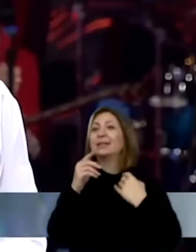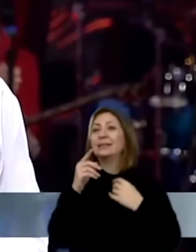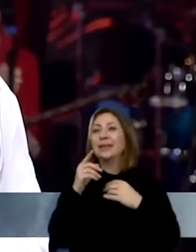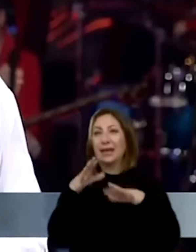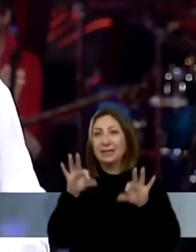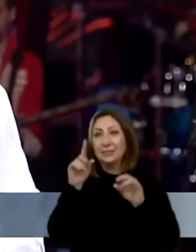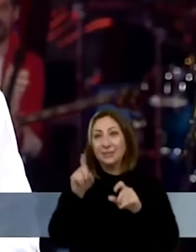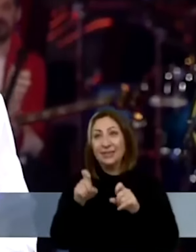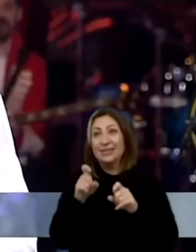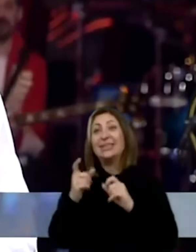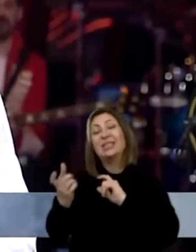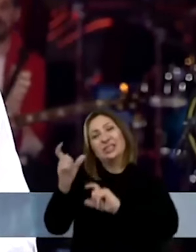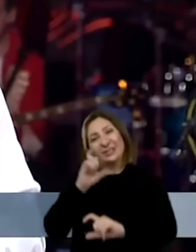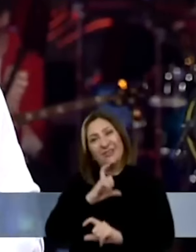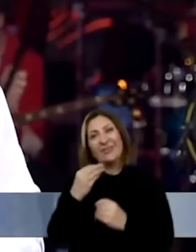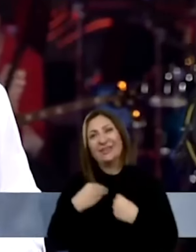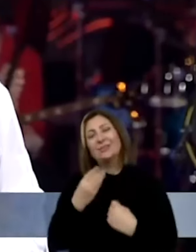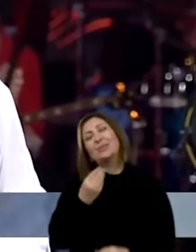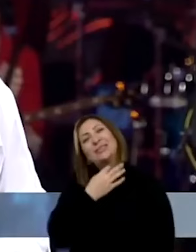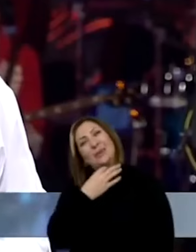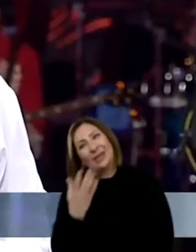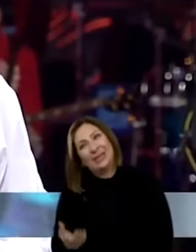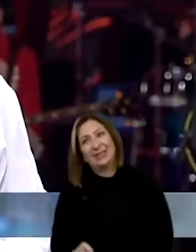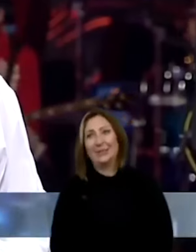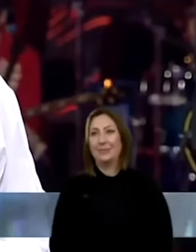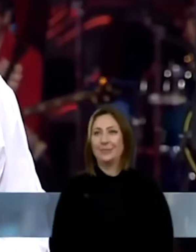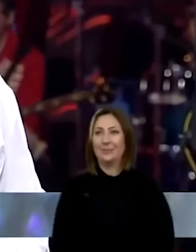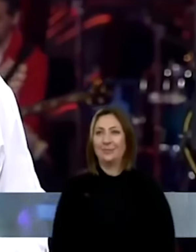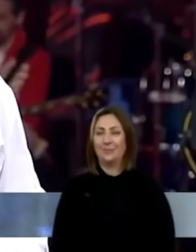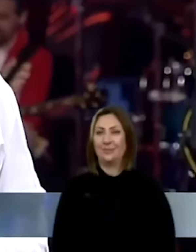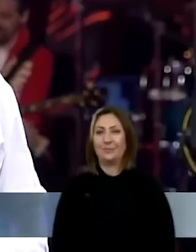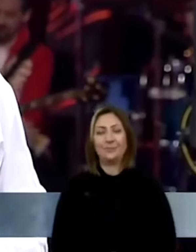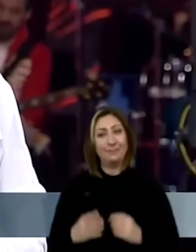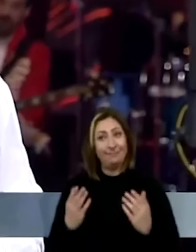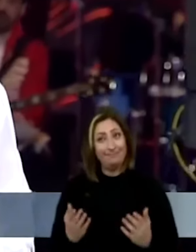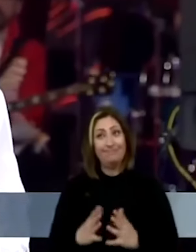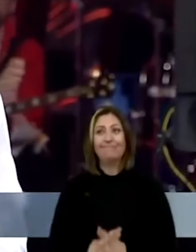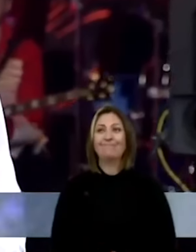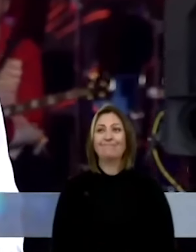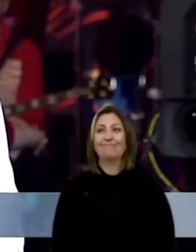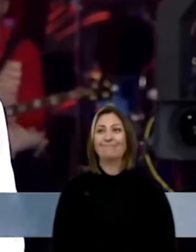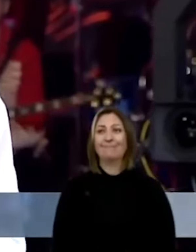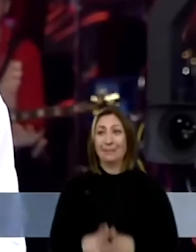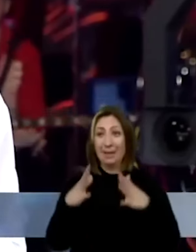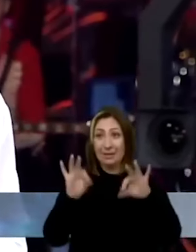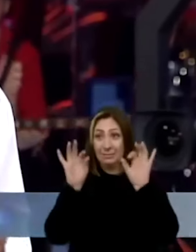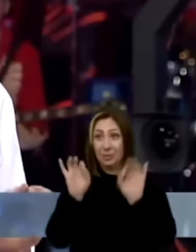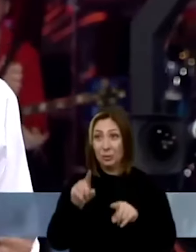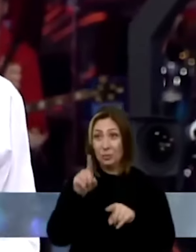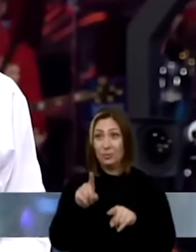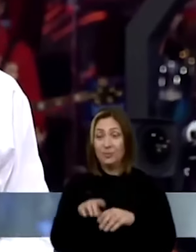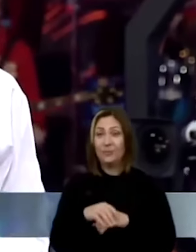için. Yanıtlarsanız müteşekkir olacağım. Evet, elbette. Tabii. Hazırsanız